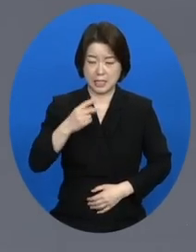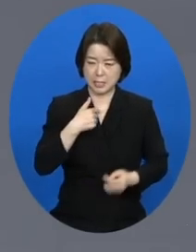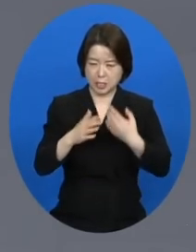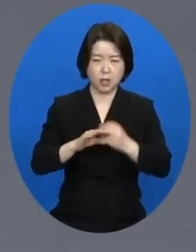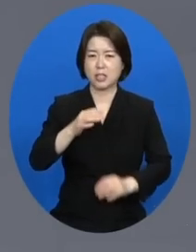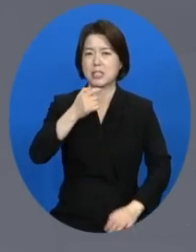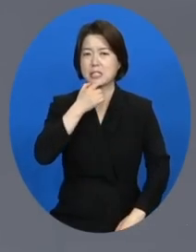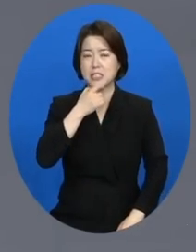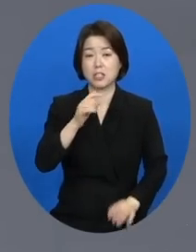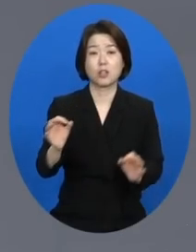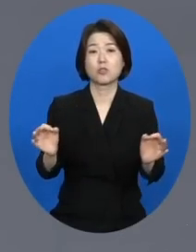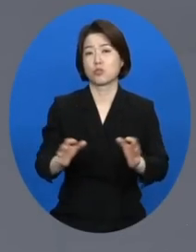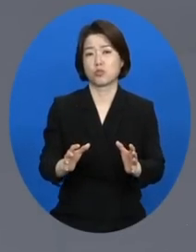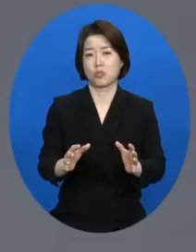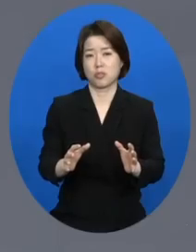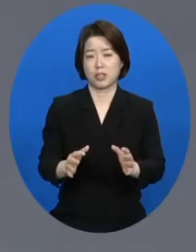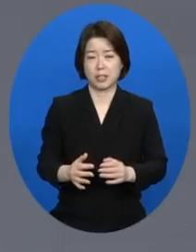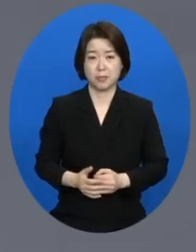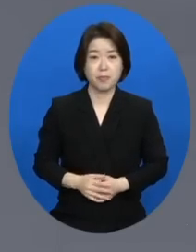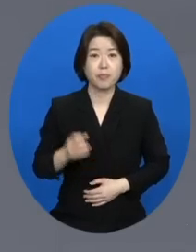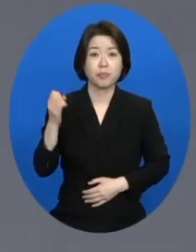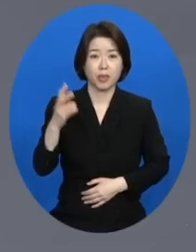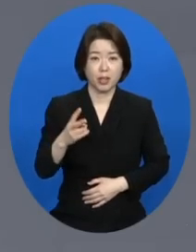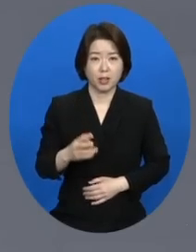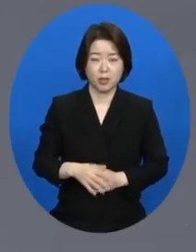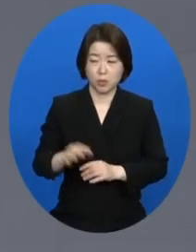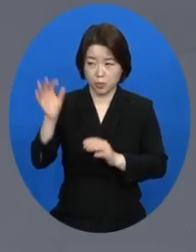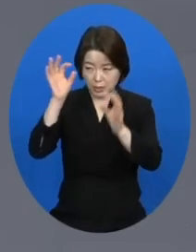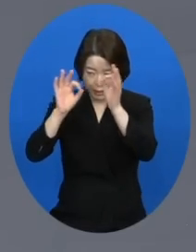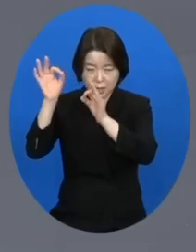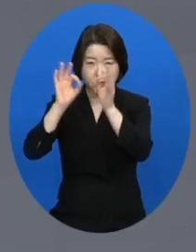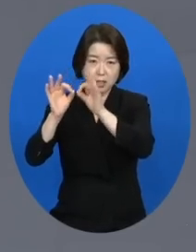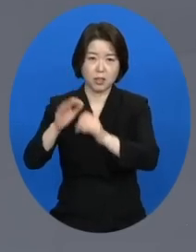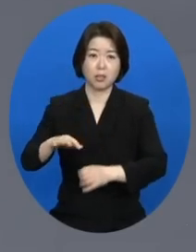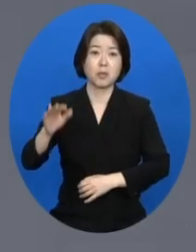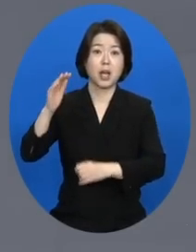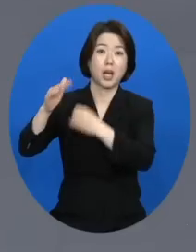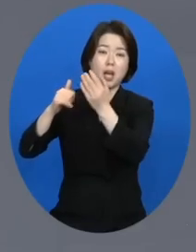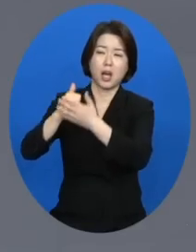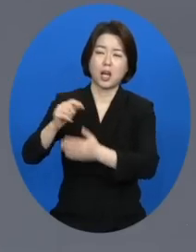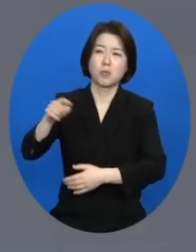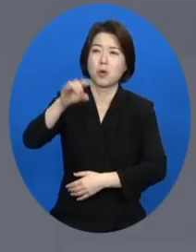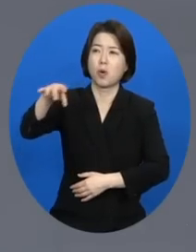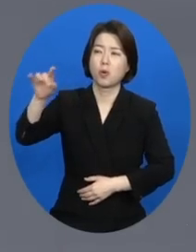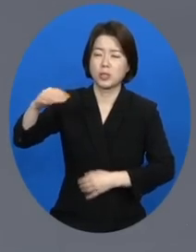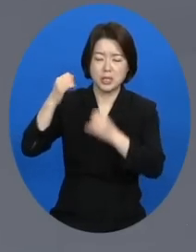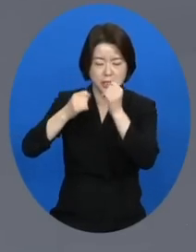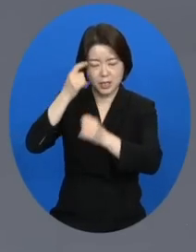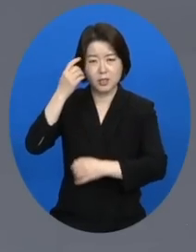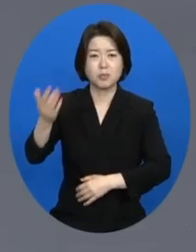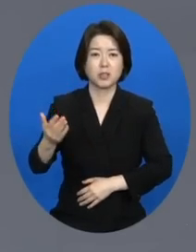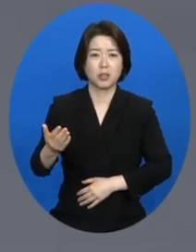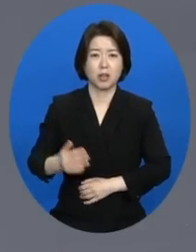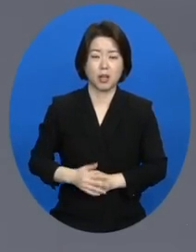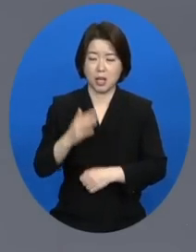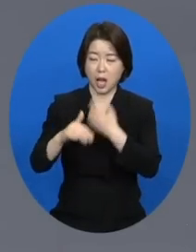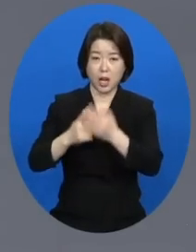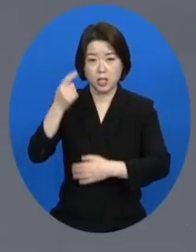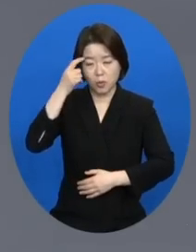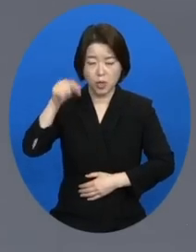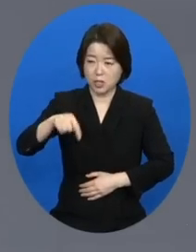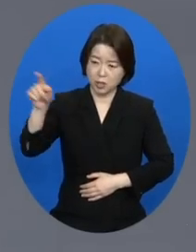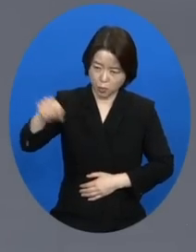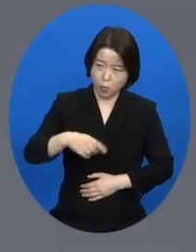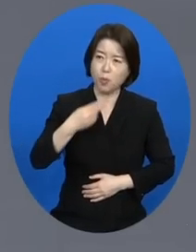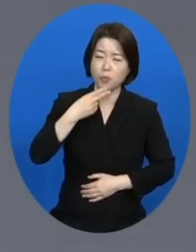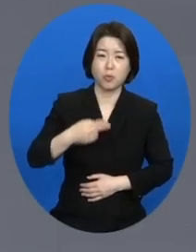않을 순간이었어요. 그리고 찾는 거죠. 하나님은 어디에 계시는 건가? 하나님은 왜 여기에